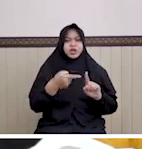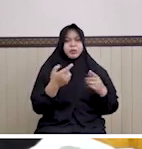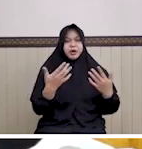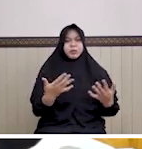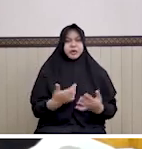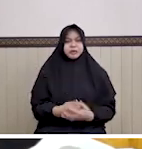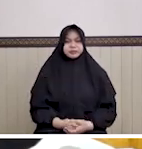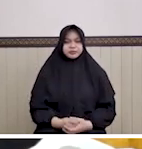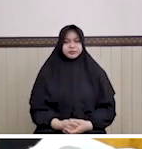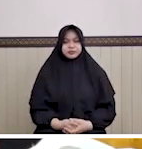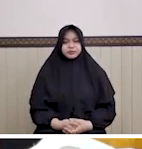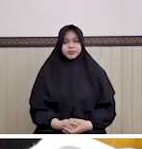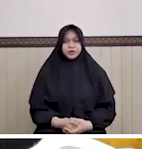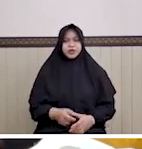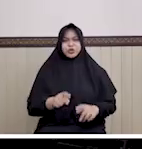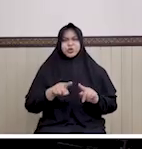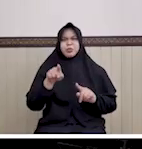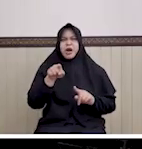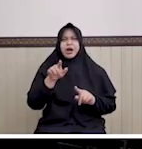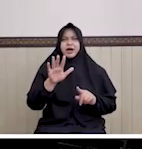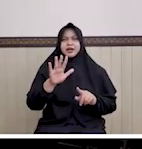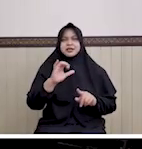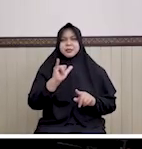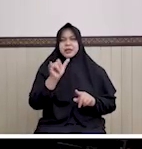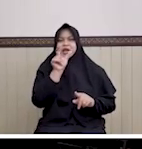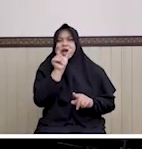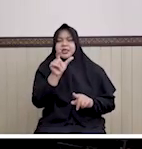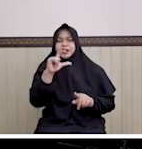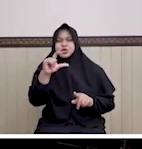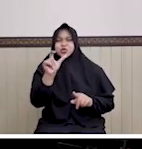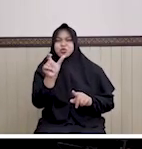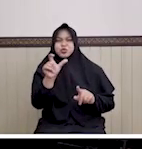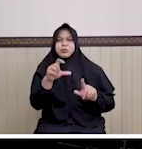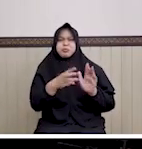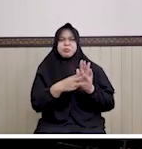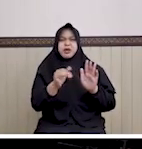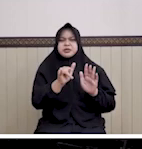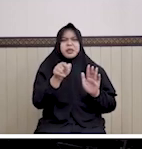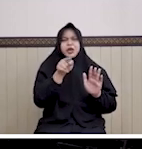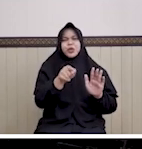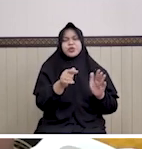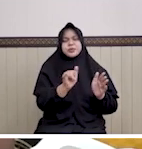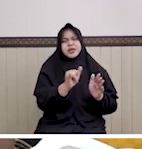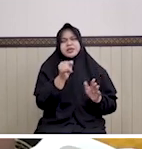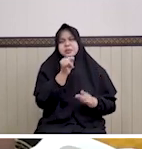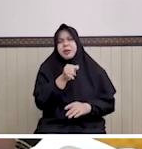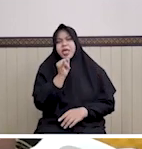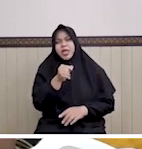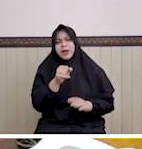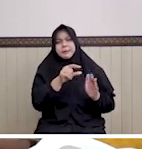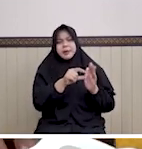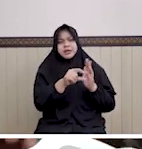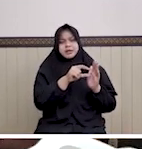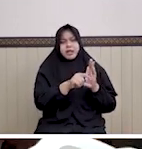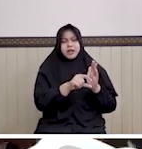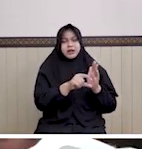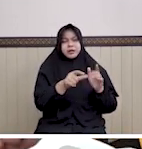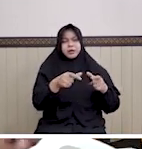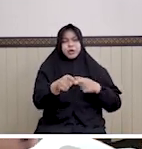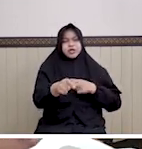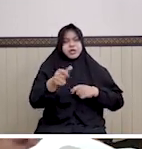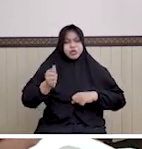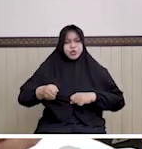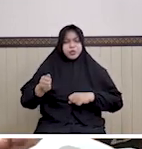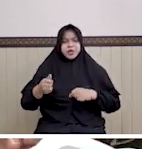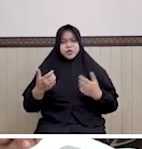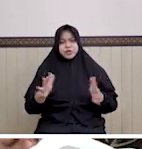paint cuma kayak gitu dalam tanda kutip menyepelekan menyepelekan apa pasal yang atau proses